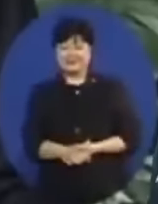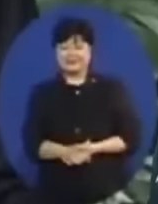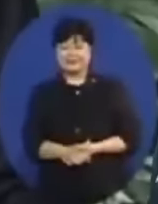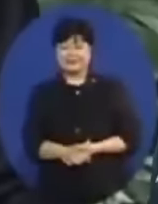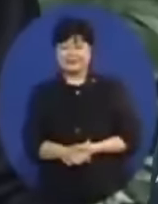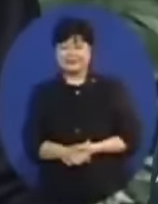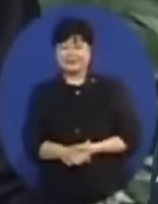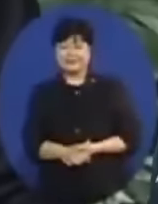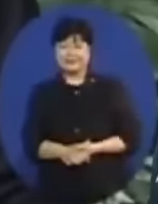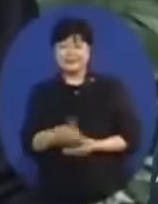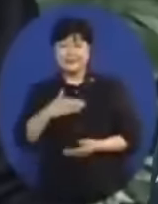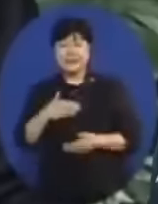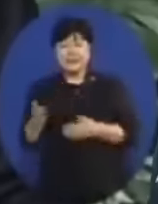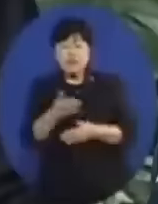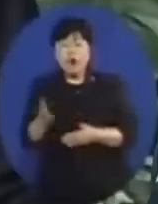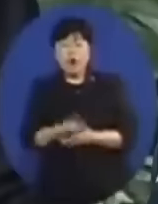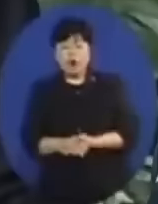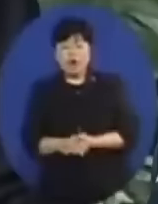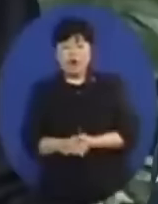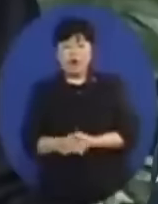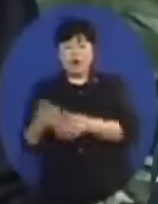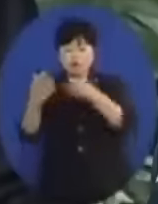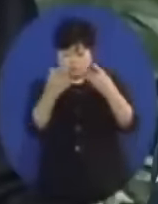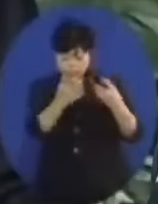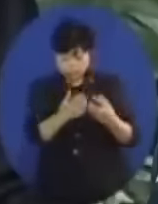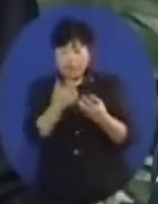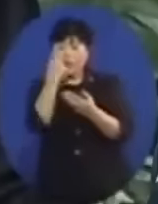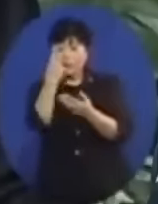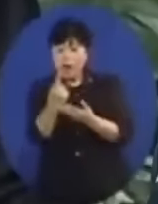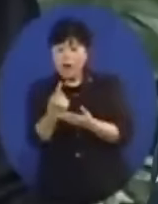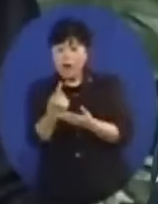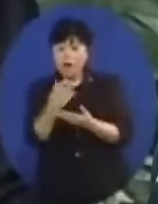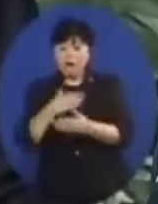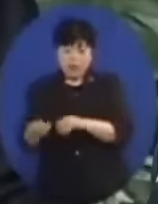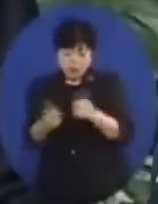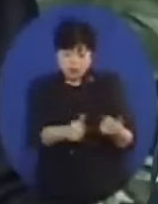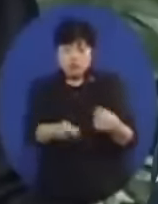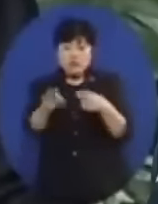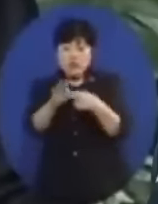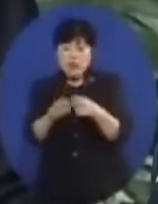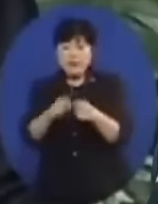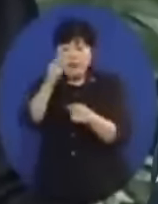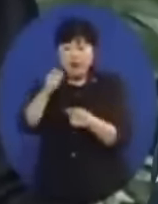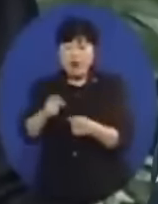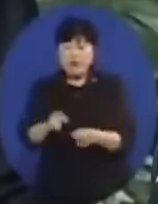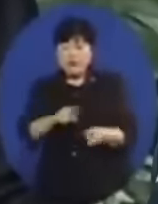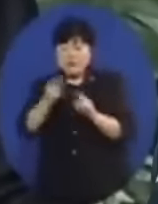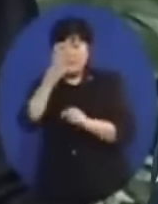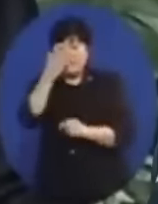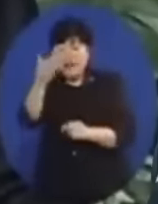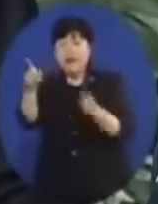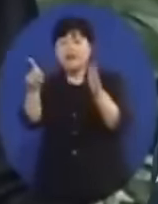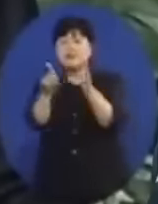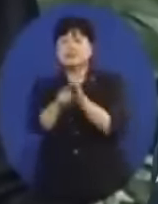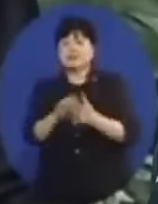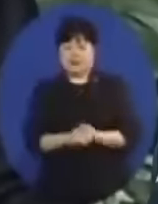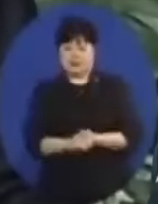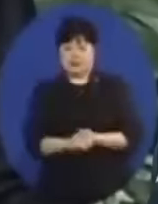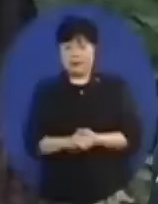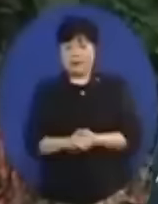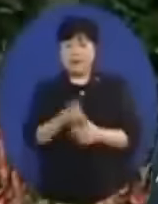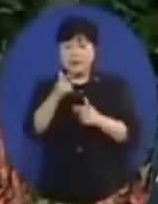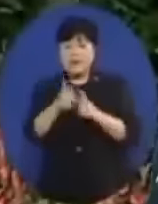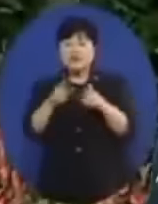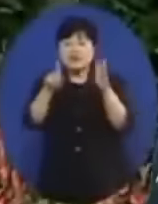나를 비우면 충만하게 되고 내가 죽으면 영원히 살게 된다고 합니다.